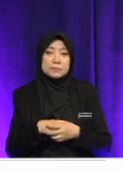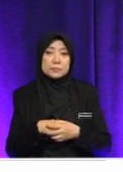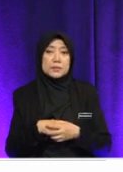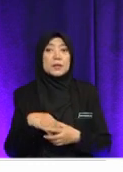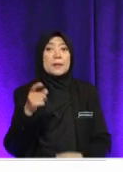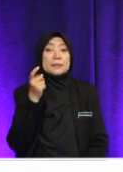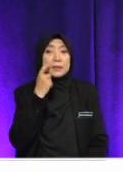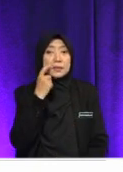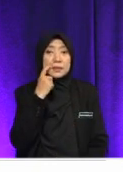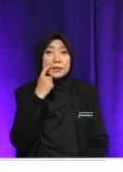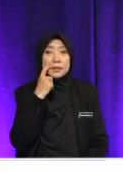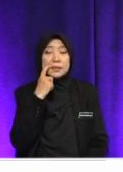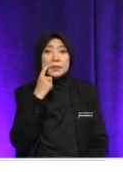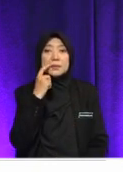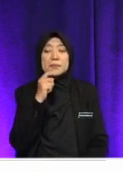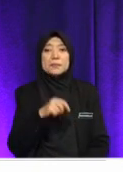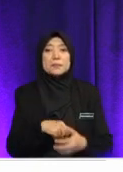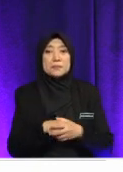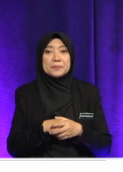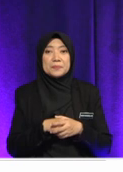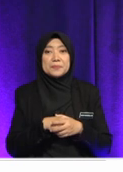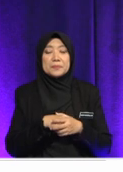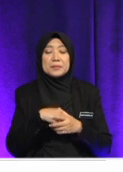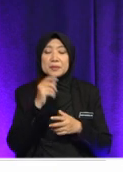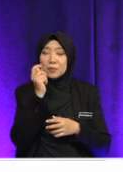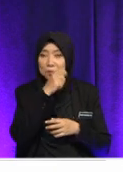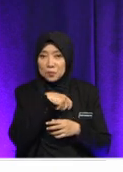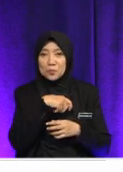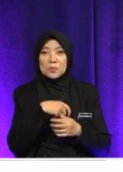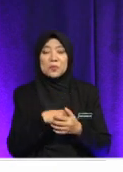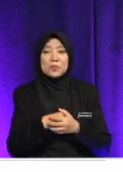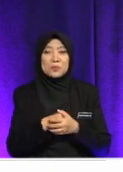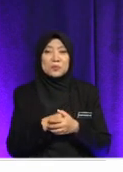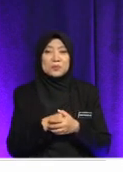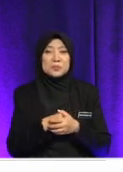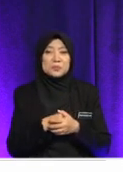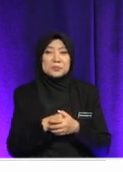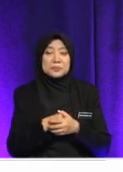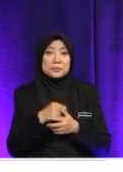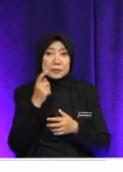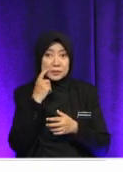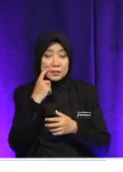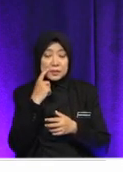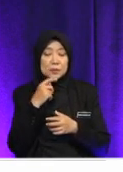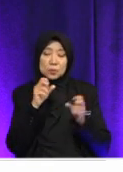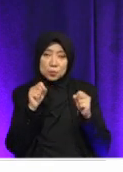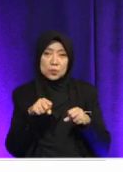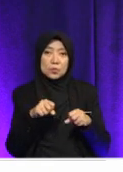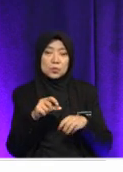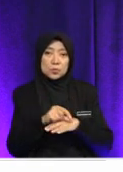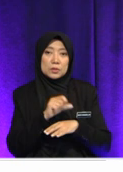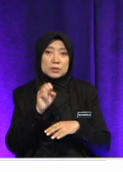palsu Oke gigi palsu sumirat tak pakai gigi palsu kan nah oke soya ini biasanya serambi